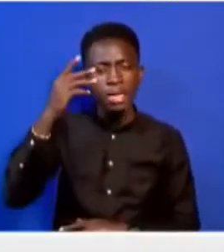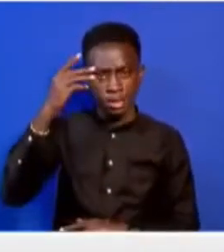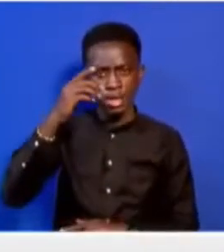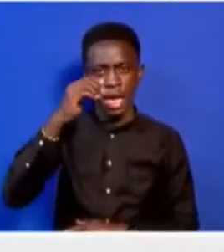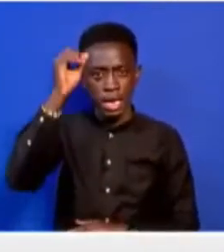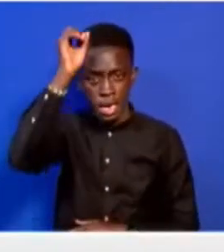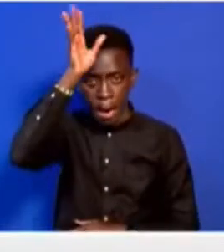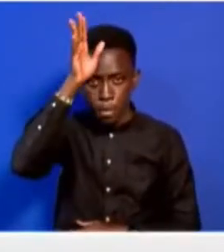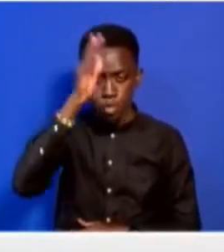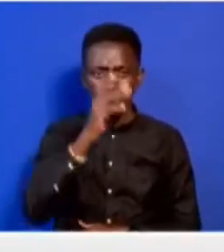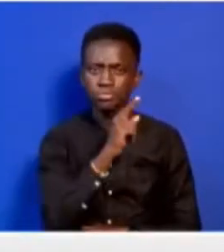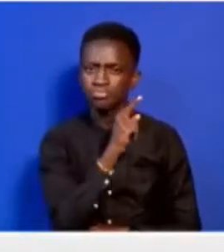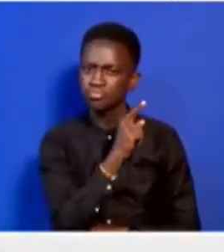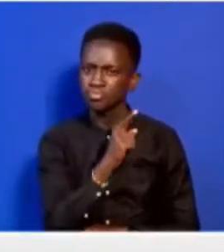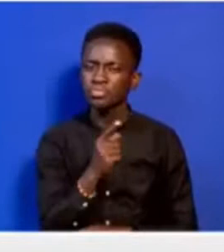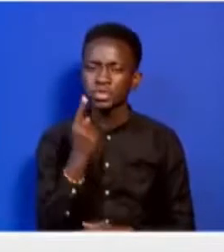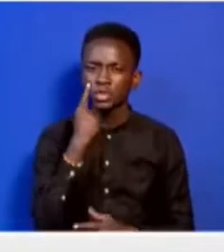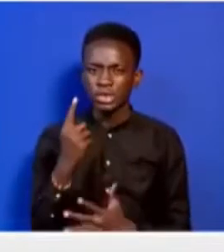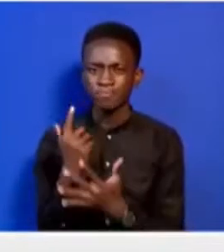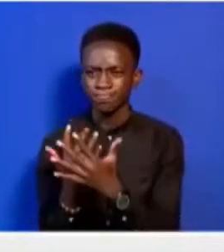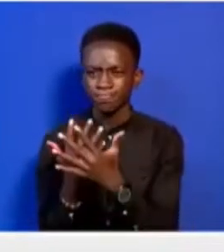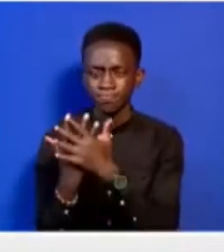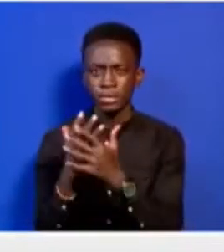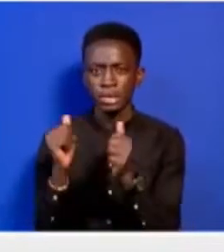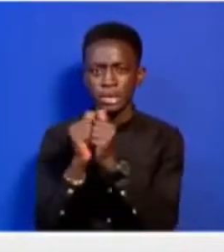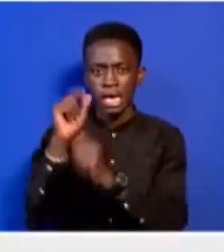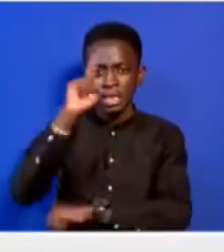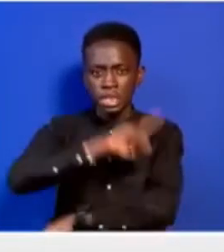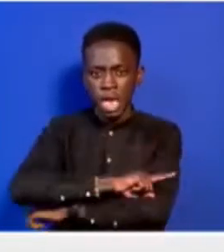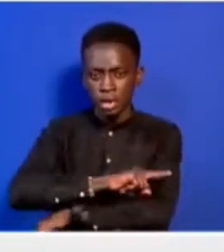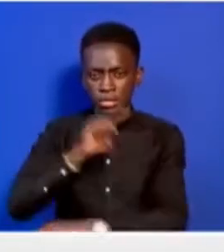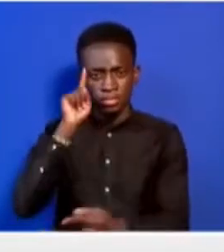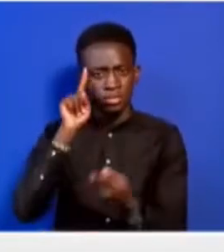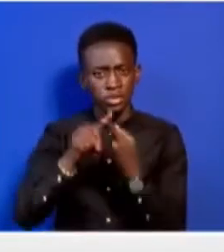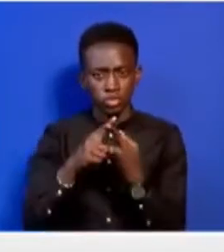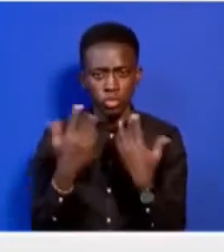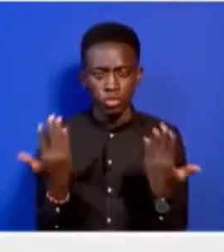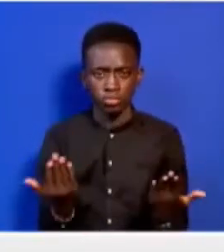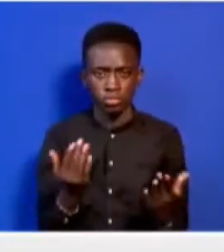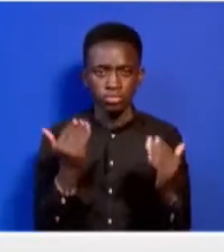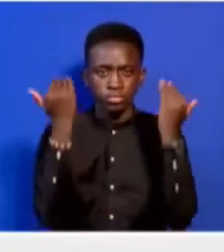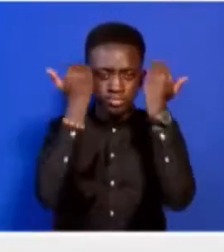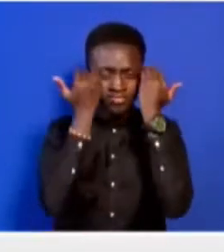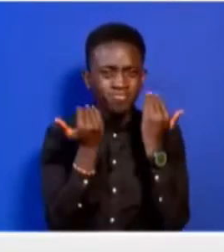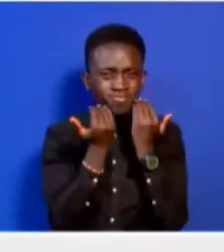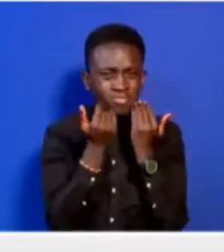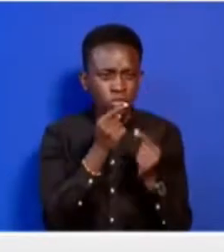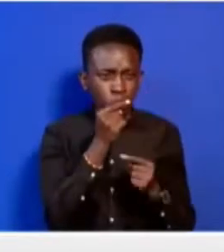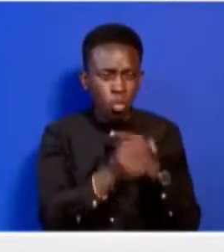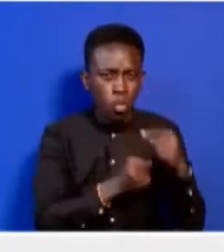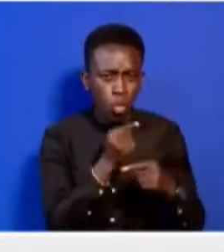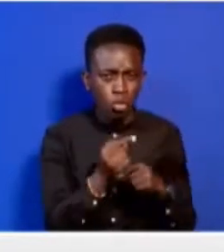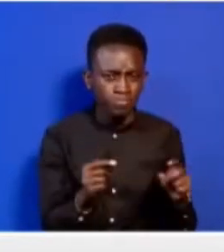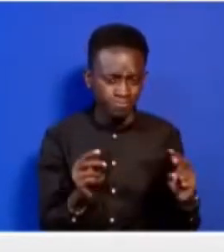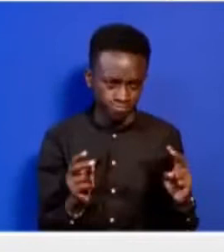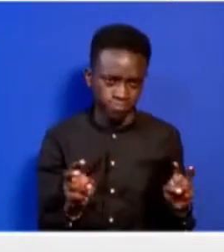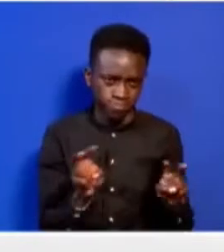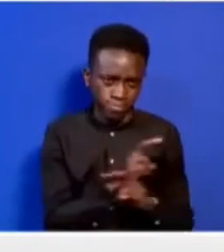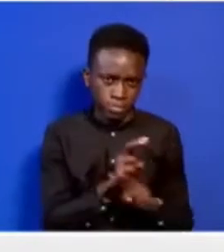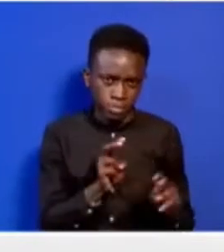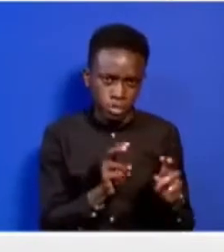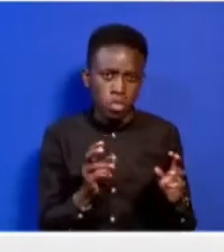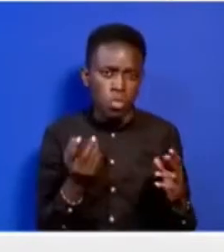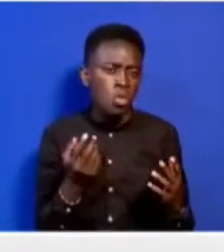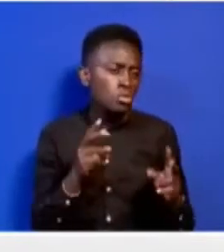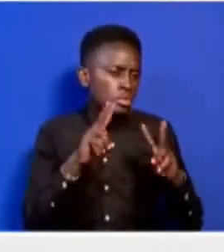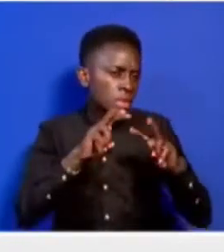kusalia rumande wakizuiliwa na polisi kwa siku 10 ili kuruhusu makachero kukamilisha uchunguzi. Kati ya watano hao ni mwakilishi wadi